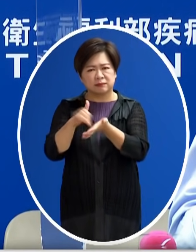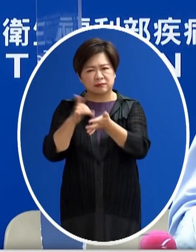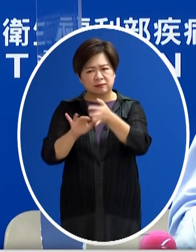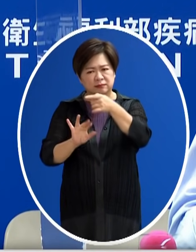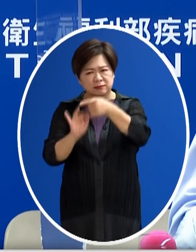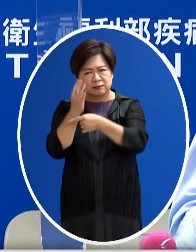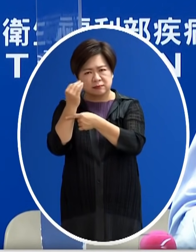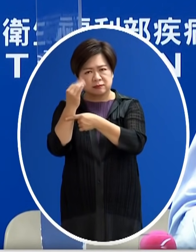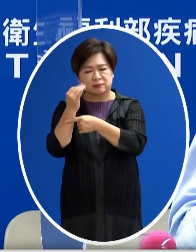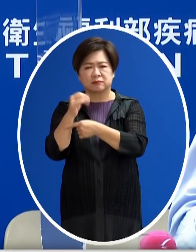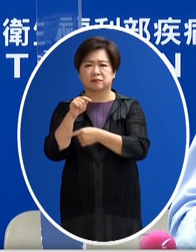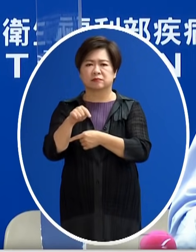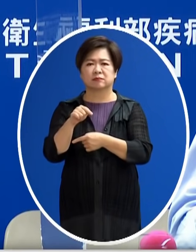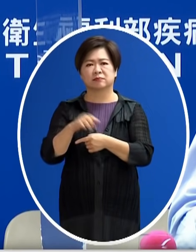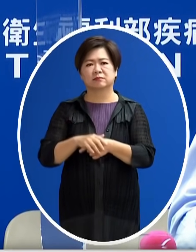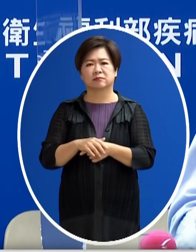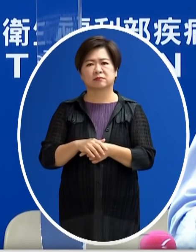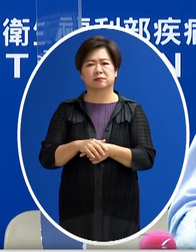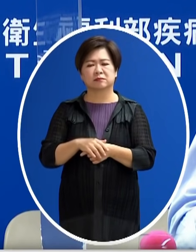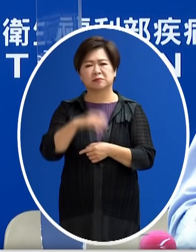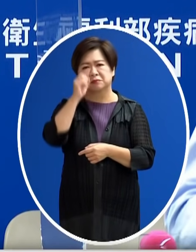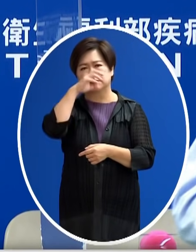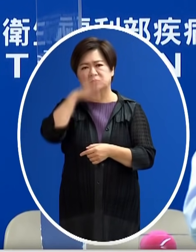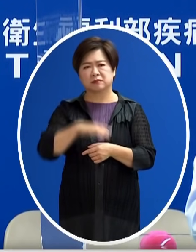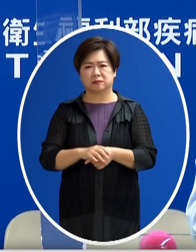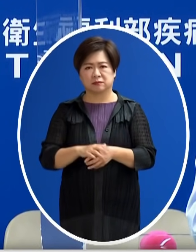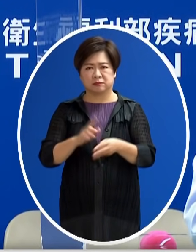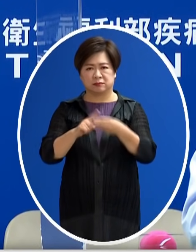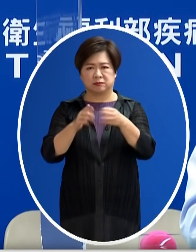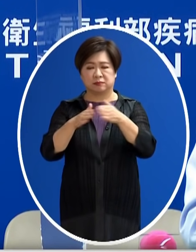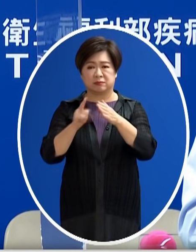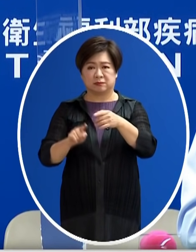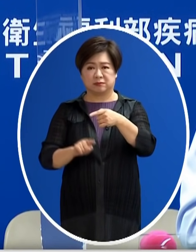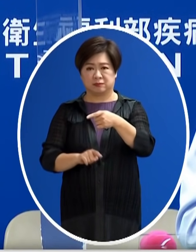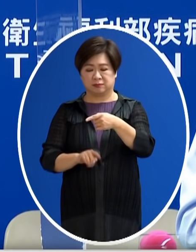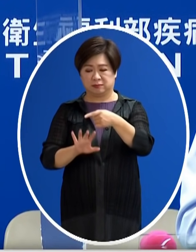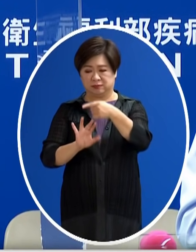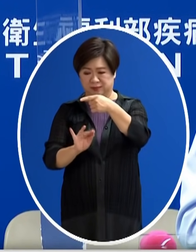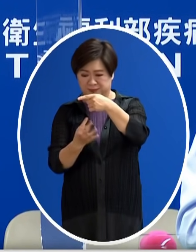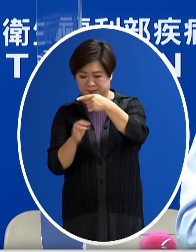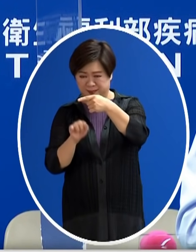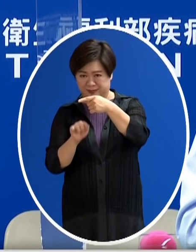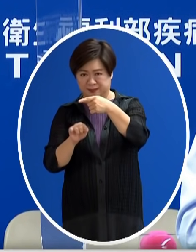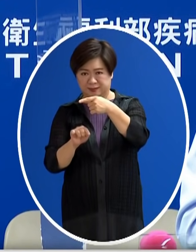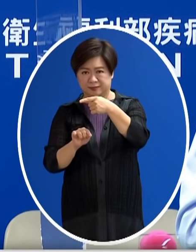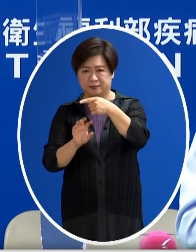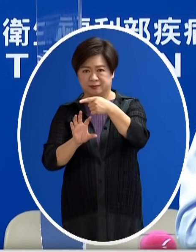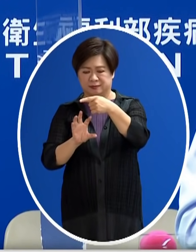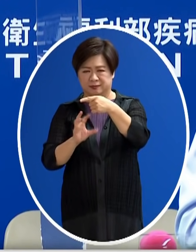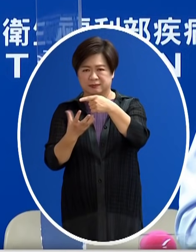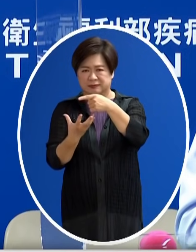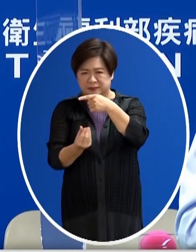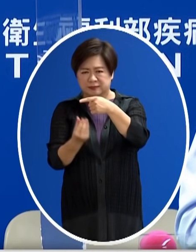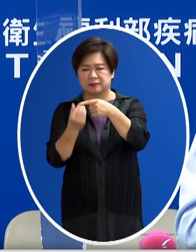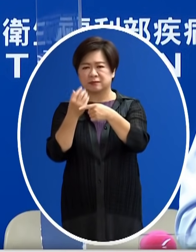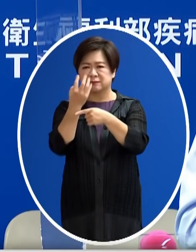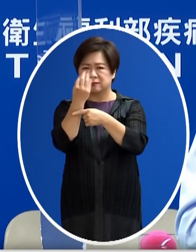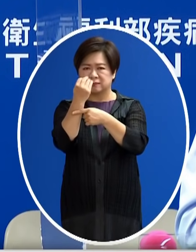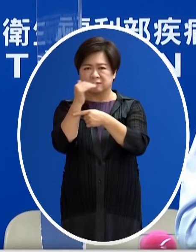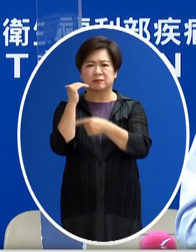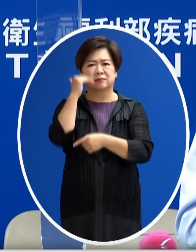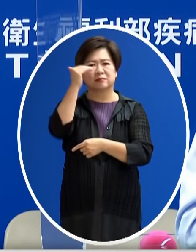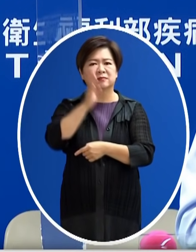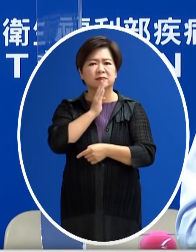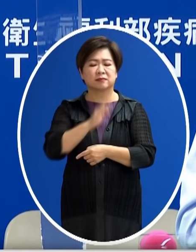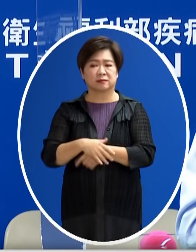是越来越高了哈，那当然是主要是因为母数变小了哈，母数变小，所以占比仍然是高。